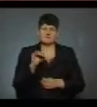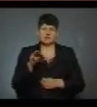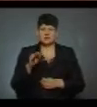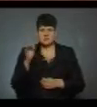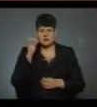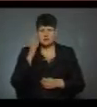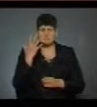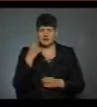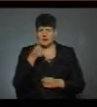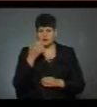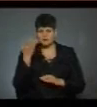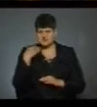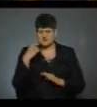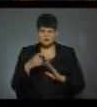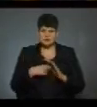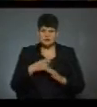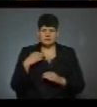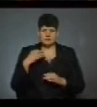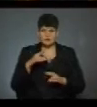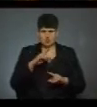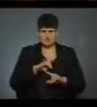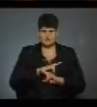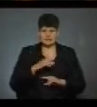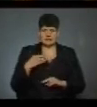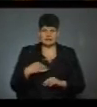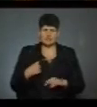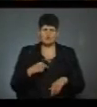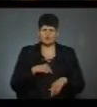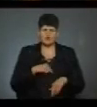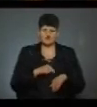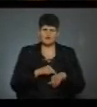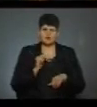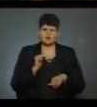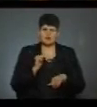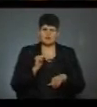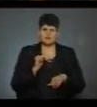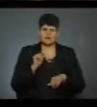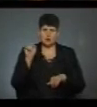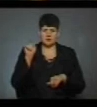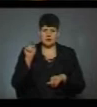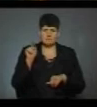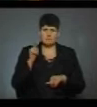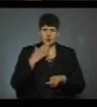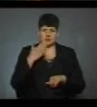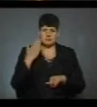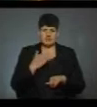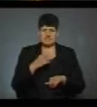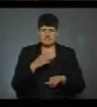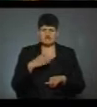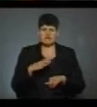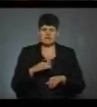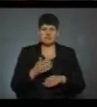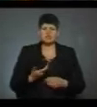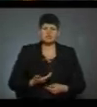тому дізналася про смерть сина. Я душею відчувала його там останні хвилини життя,